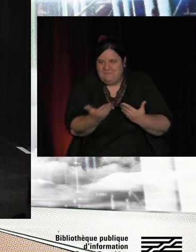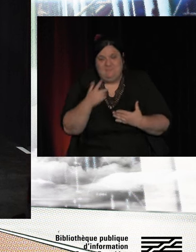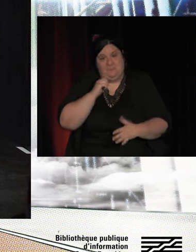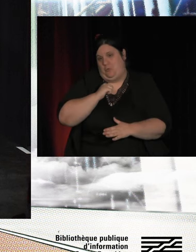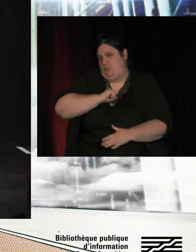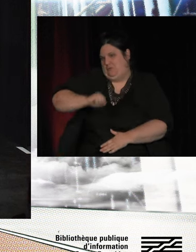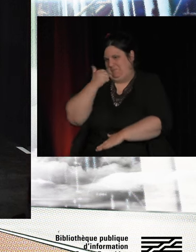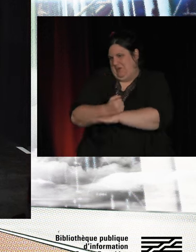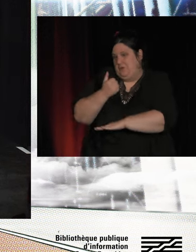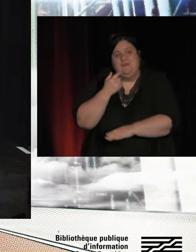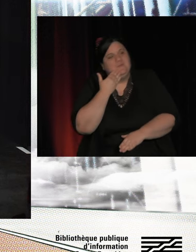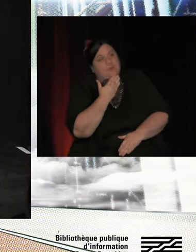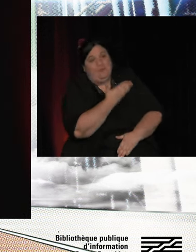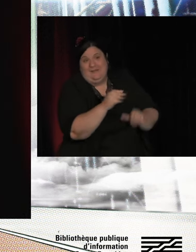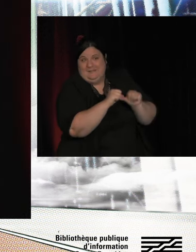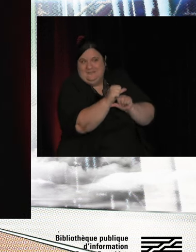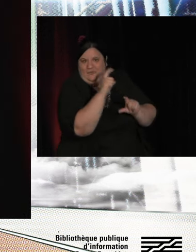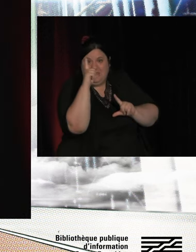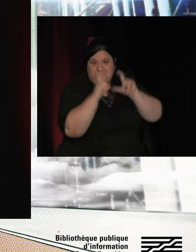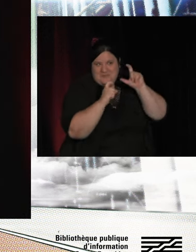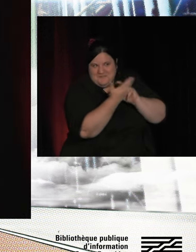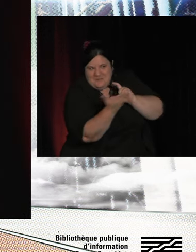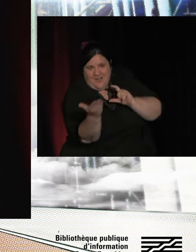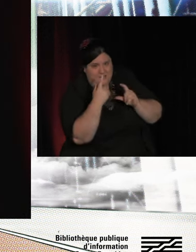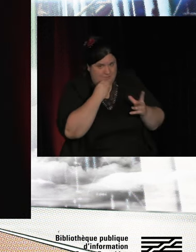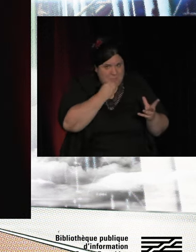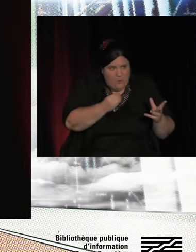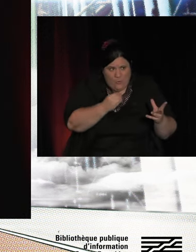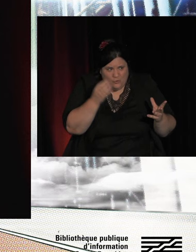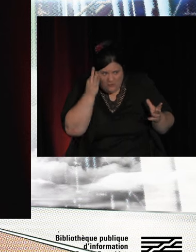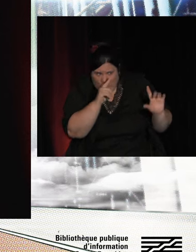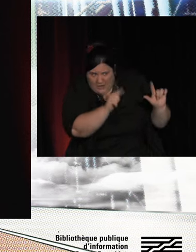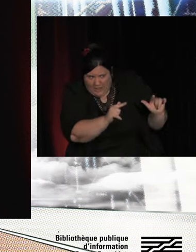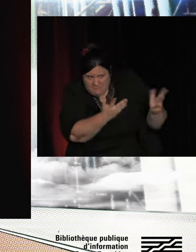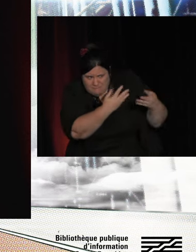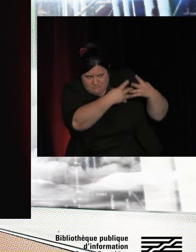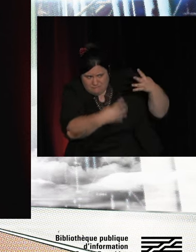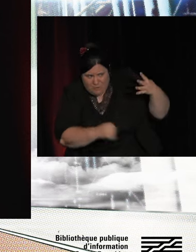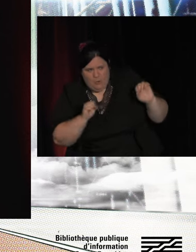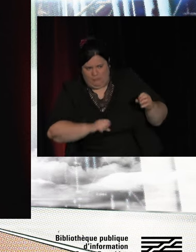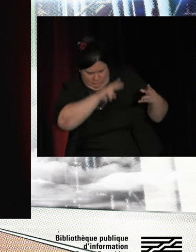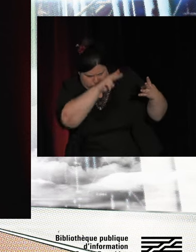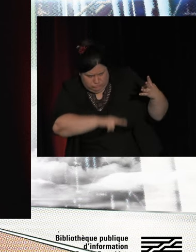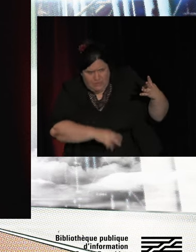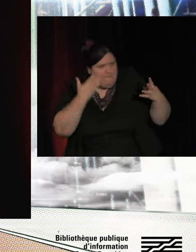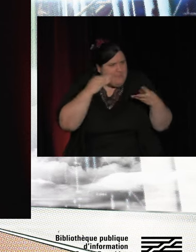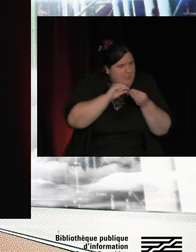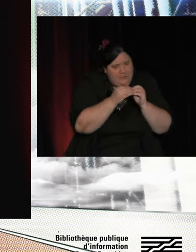speedrun. Bonsoir aussi à Twitch évidemment, qui doivent... Dites-nous bien si elles sont hein, sur Twitch, j'ai une vue sur le chat, donc on